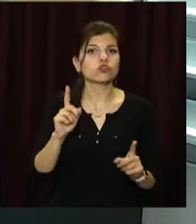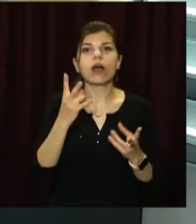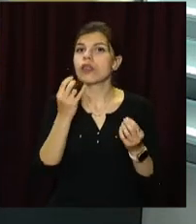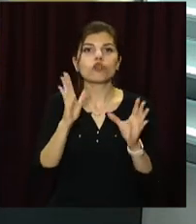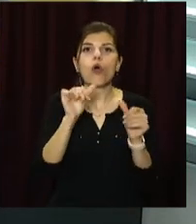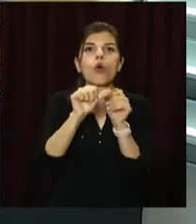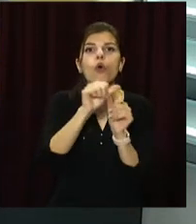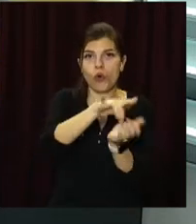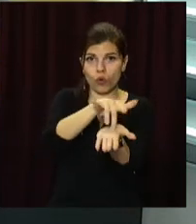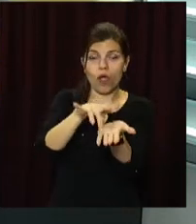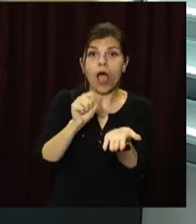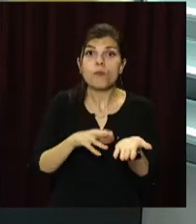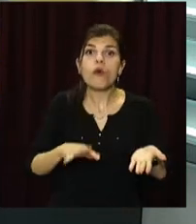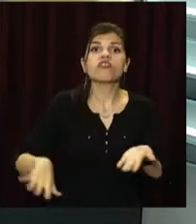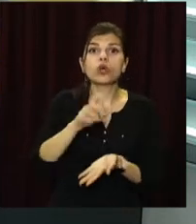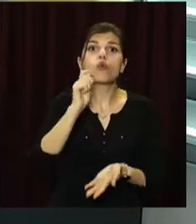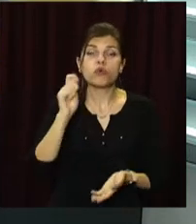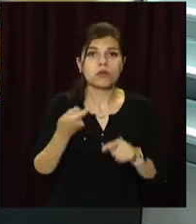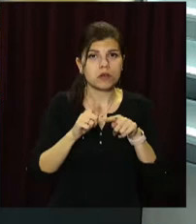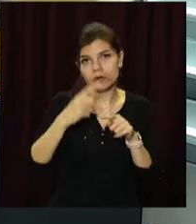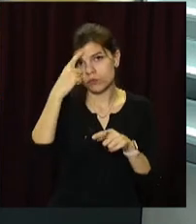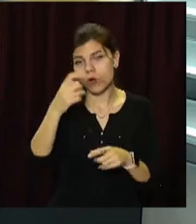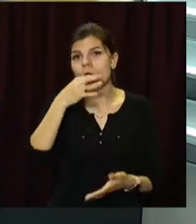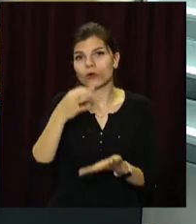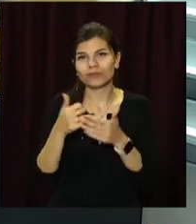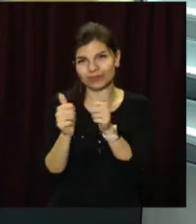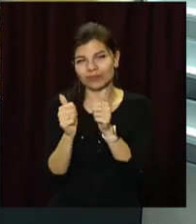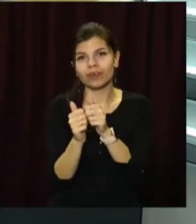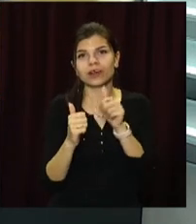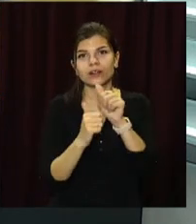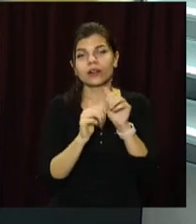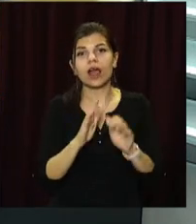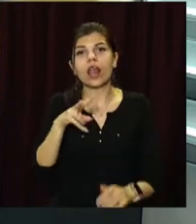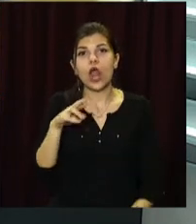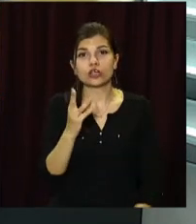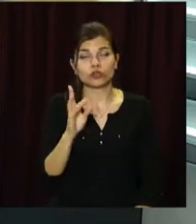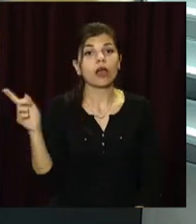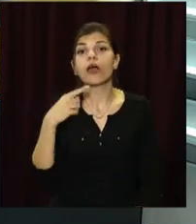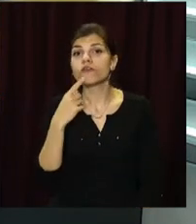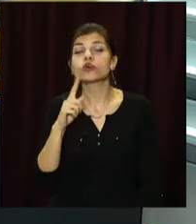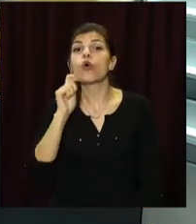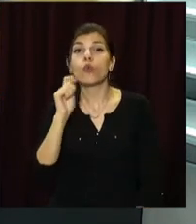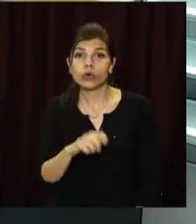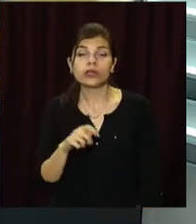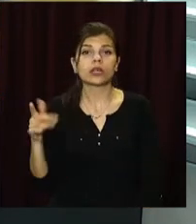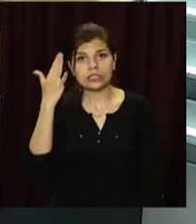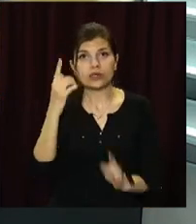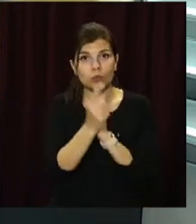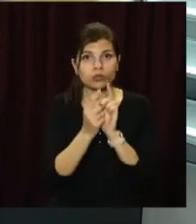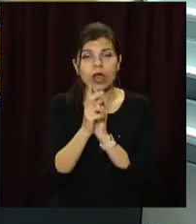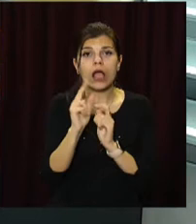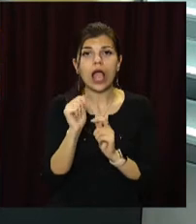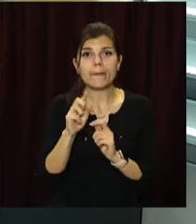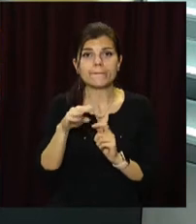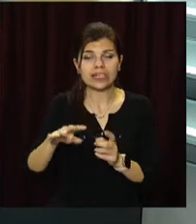окремих регіонах, а по всій країні. Про це повідомив очільник МОЗ Віктор Ляшко. Посадовець каже, Україна ініціює зміни до постанови